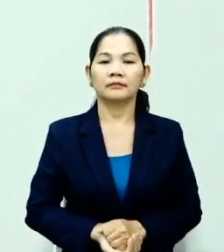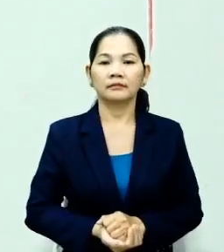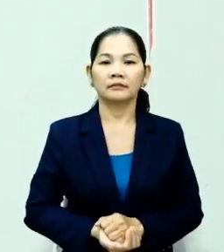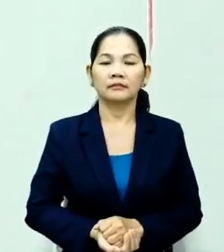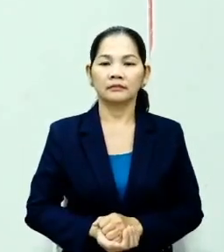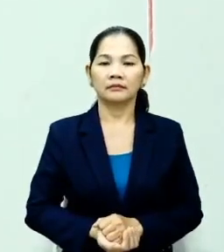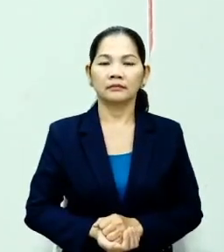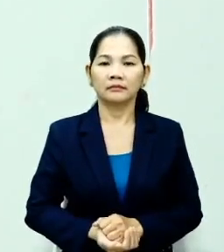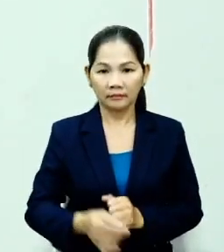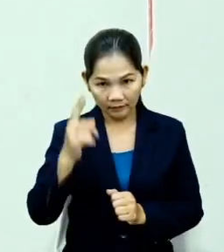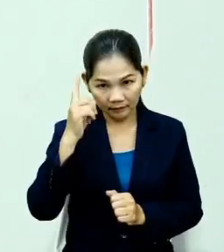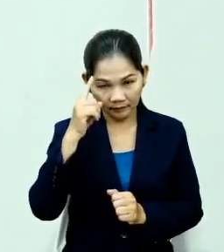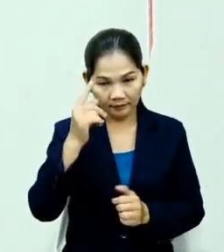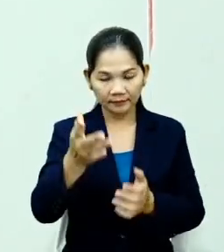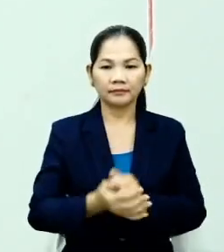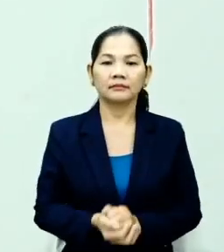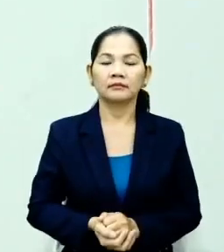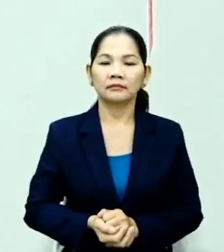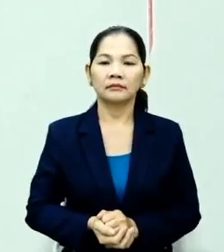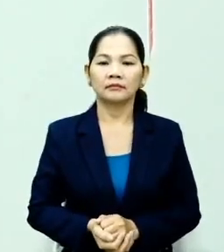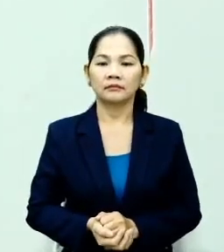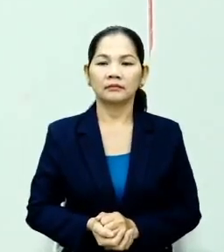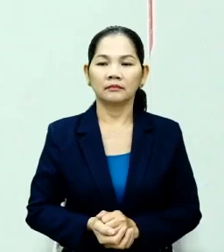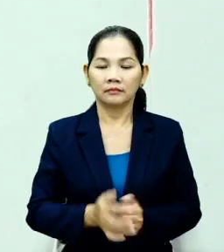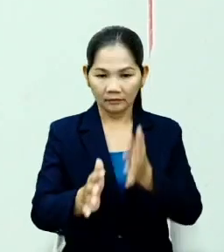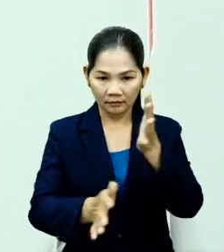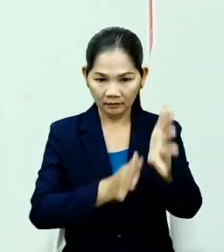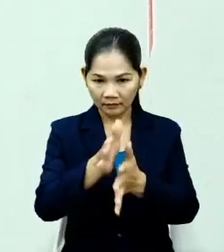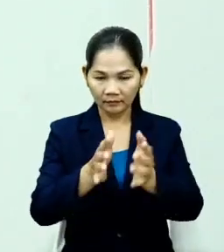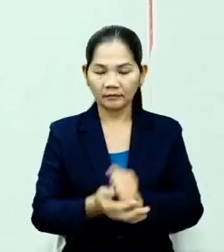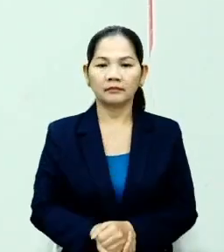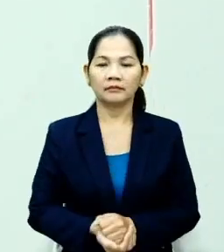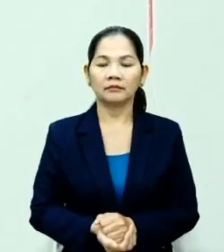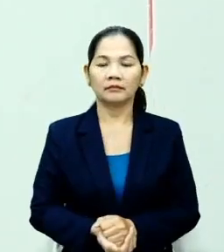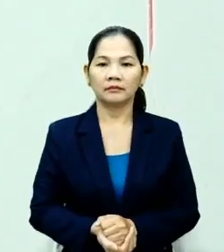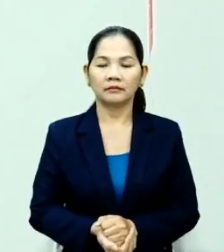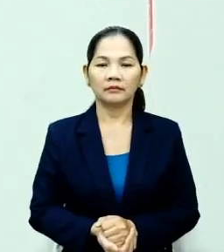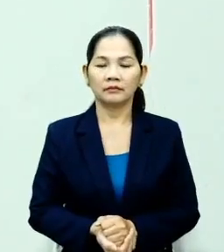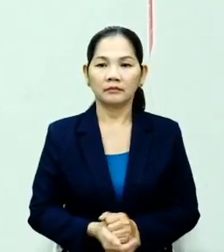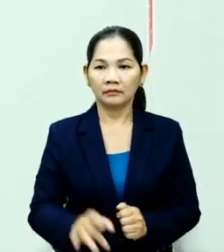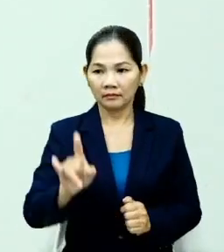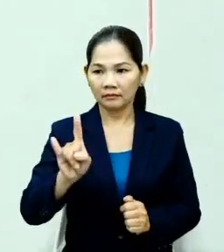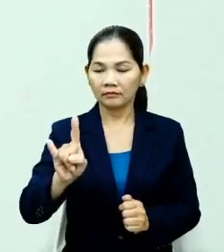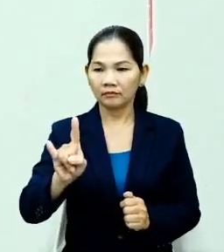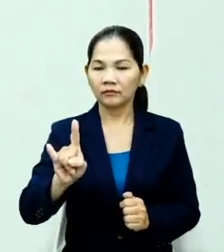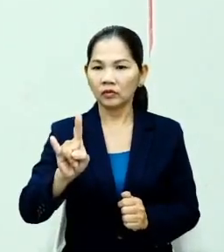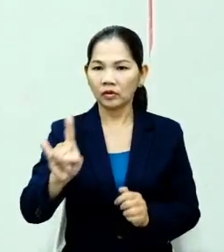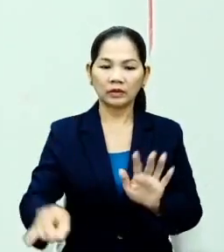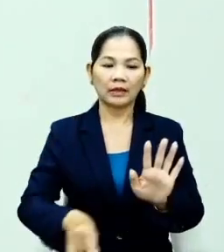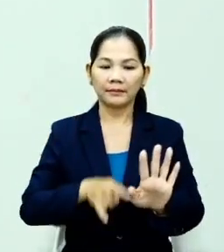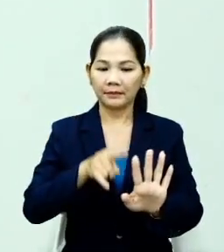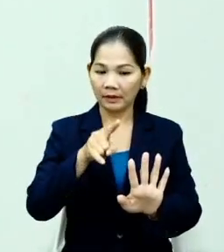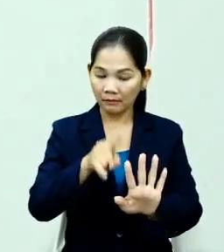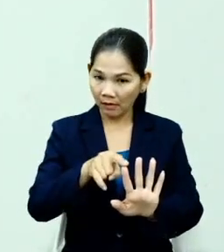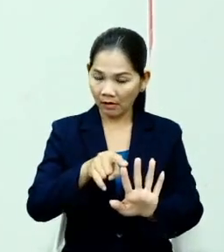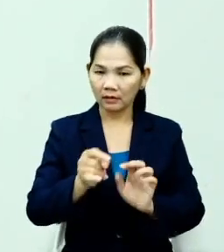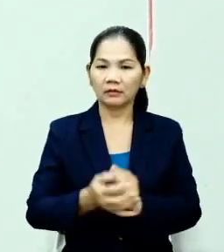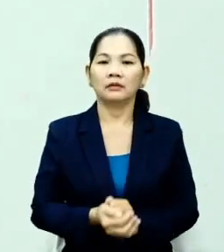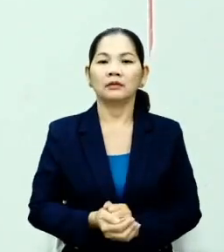ai con trả lắm nó con trả lớn trả con án trả số ní con án mò nó con á trả là con chạp vào đàm